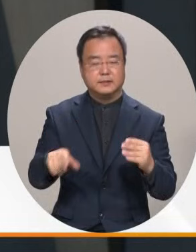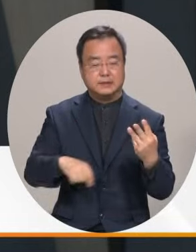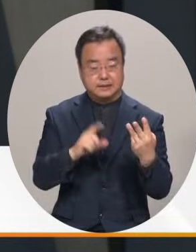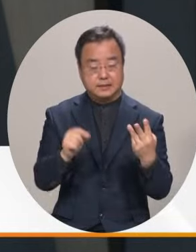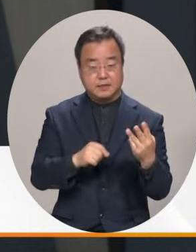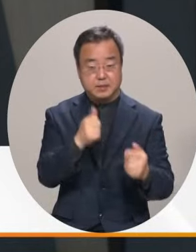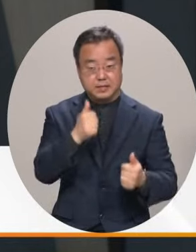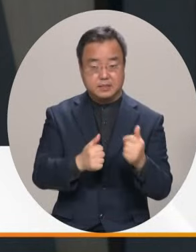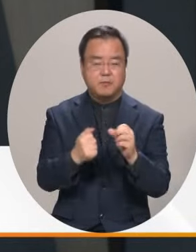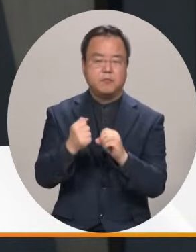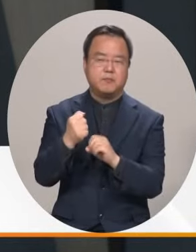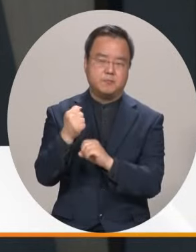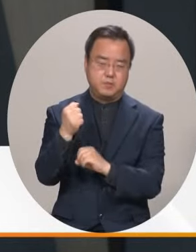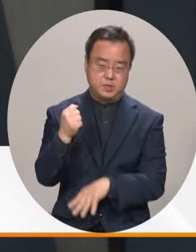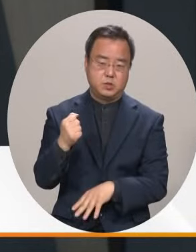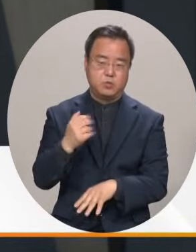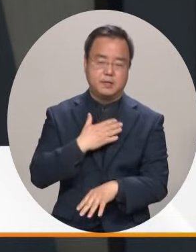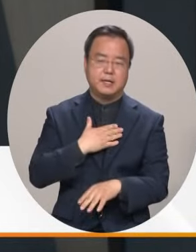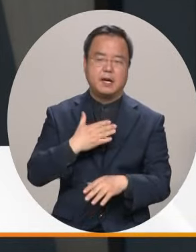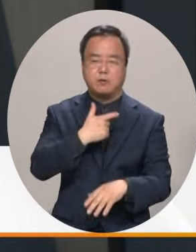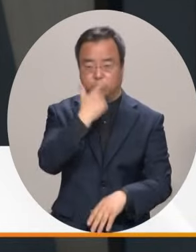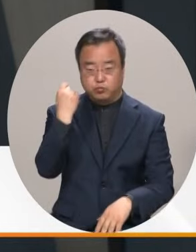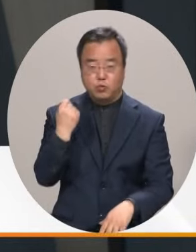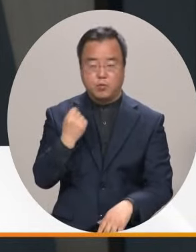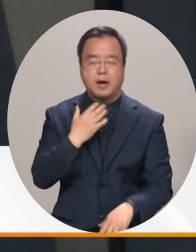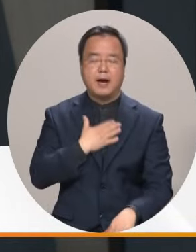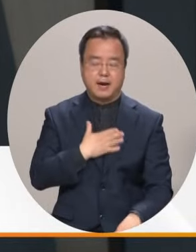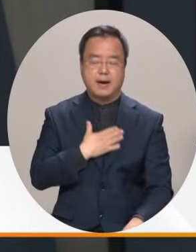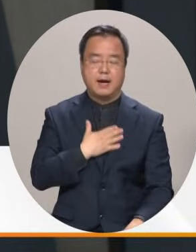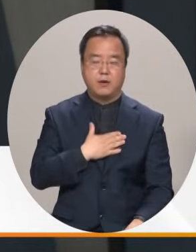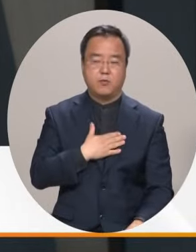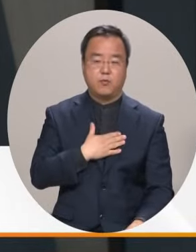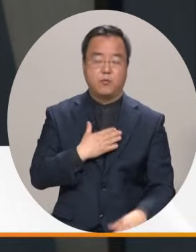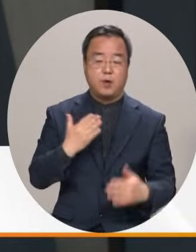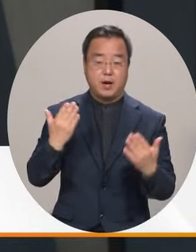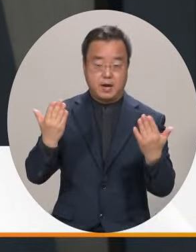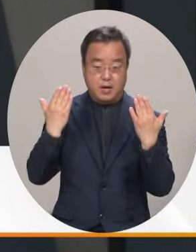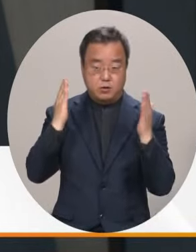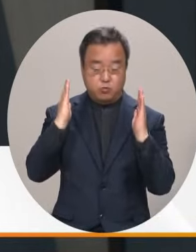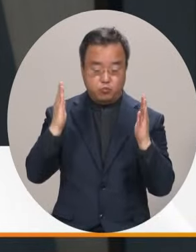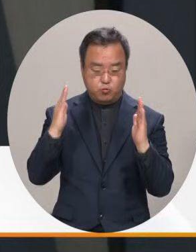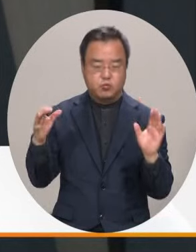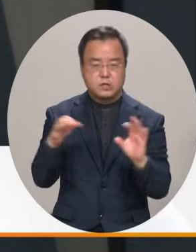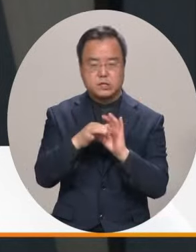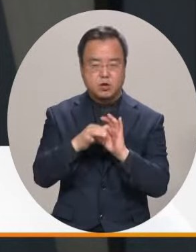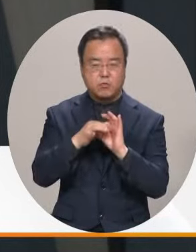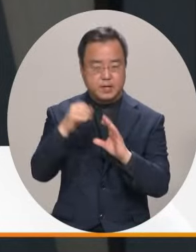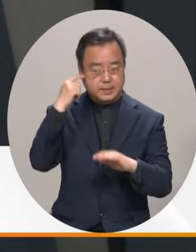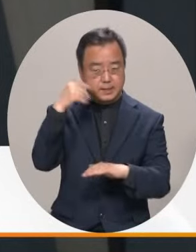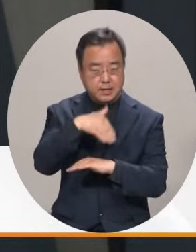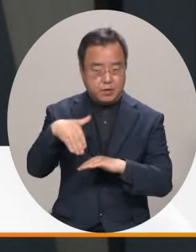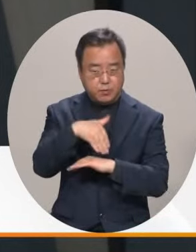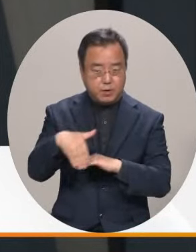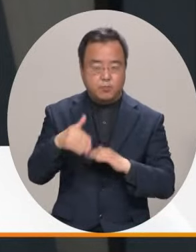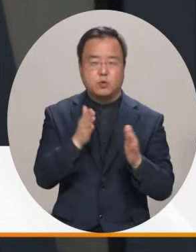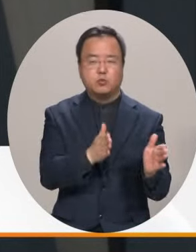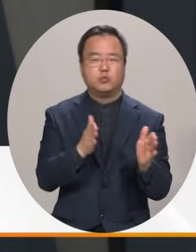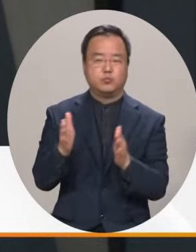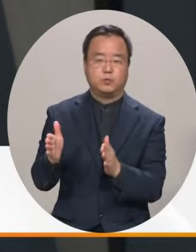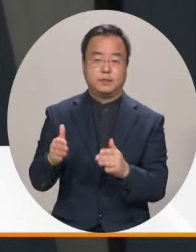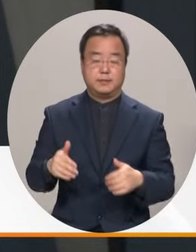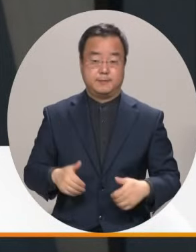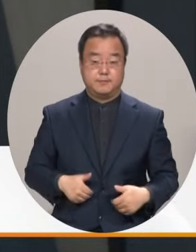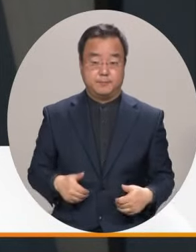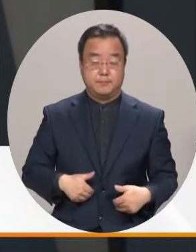결과를 바탕으로 취약점을 파악하고 그거를 내신과 연계해서 어 공부 계획을 세우는 것이 꼭 필요하지 않을까 싶습니다